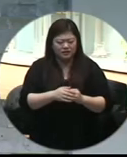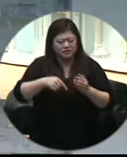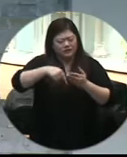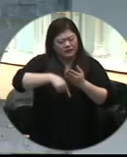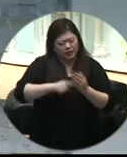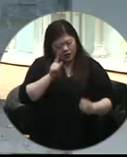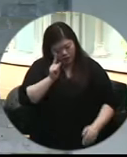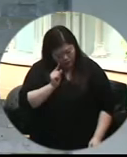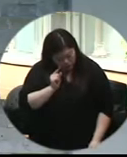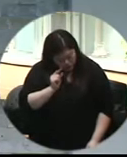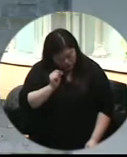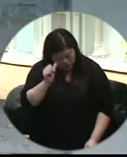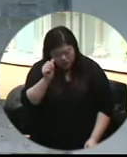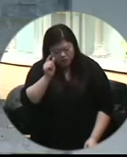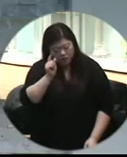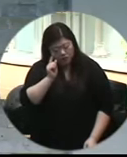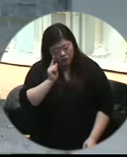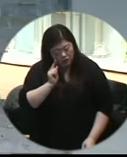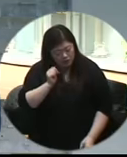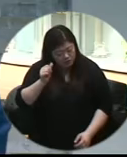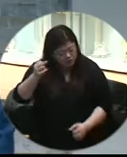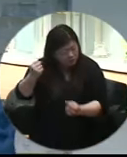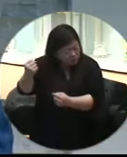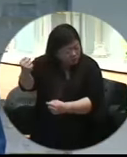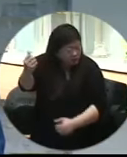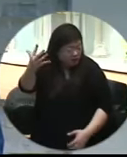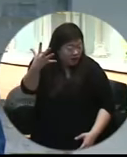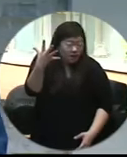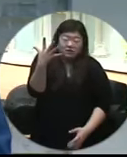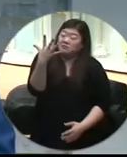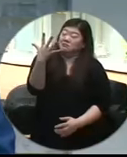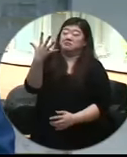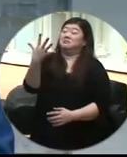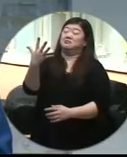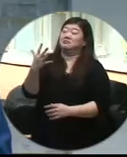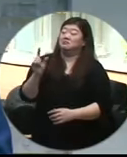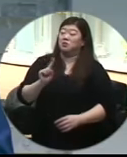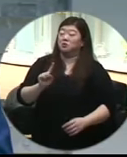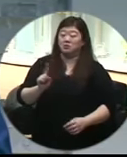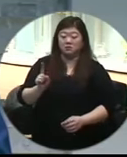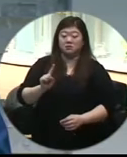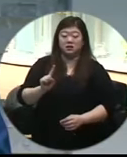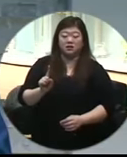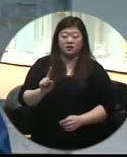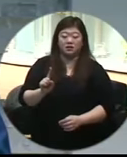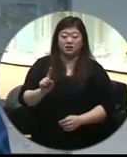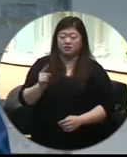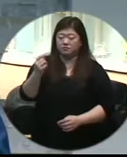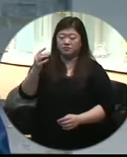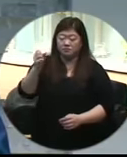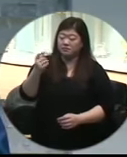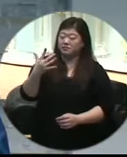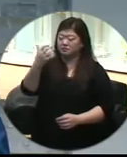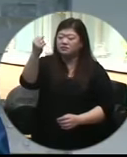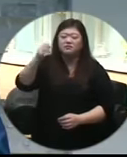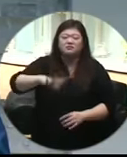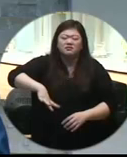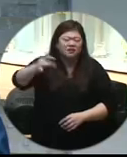졸다가 완전히 깨어나. 깊이 졸았는데 뭐가 눈에 환하게 비치니까 놀래가 눈 깨보니까 잠이 완전히 깼다 이